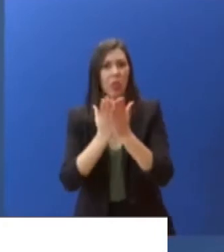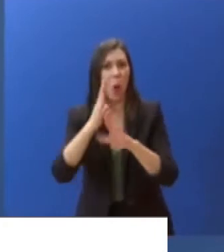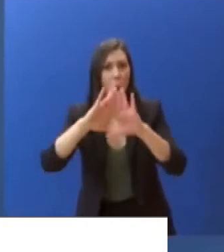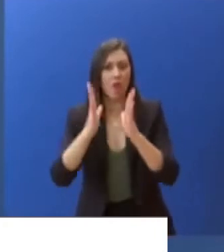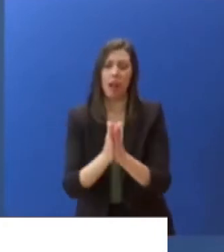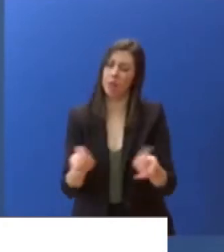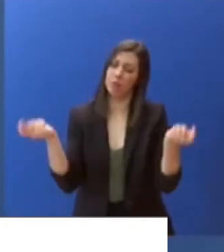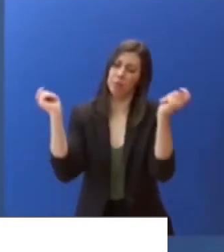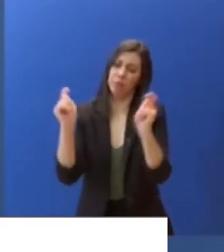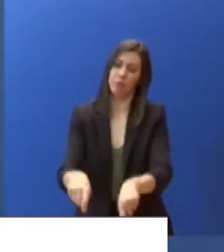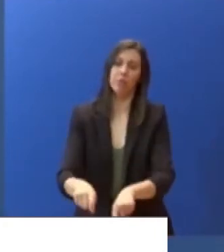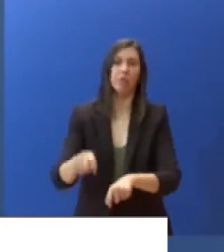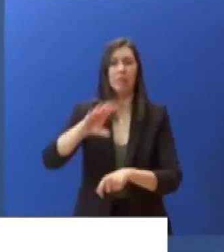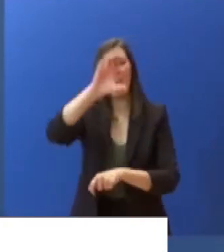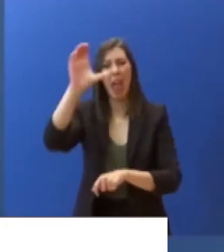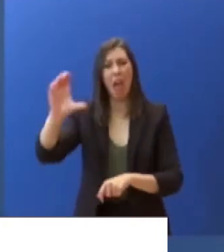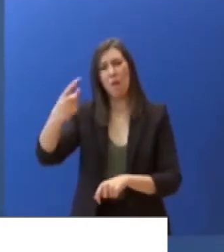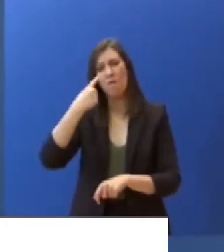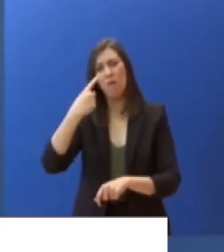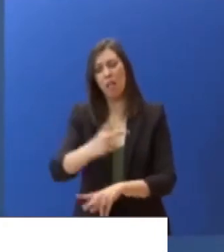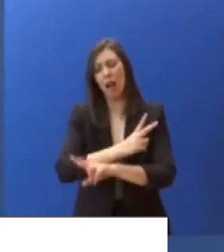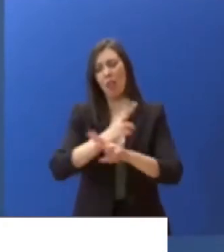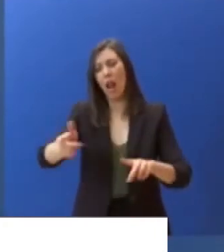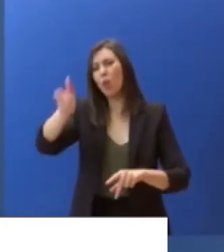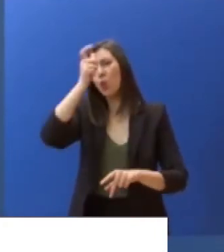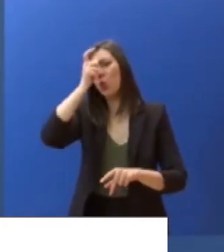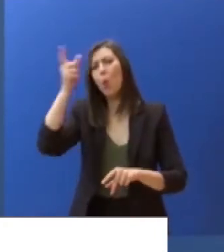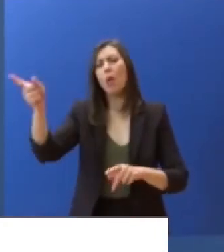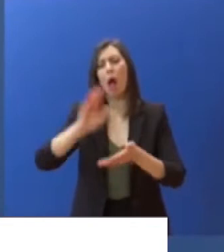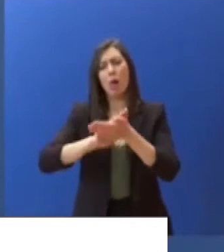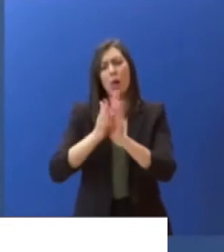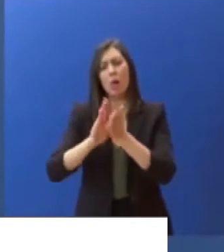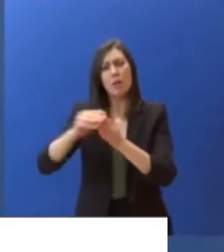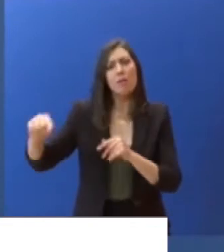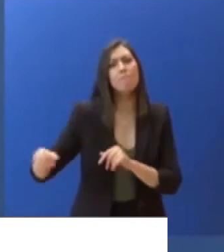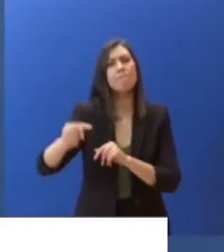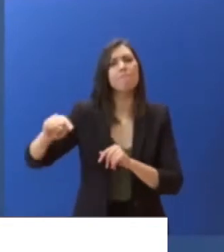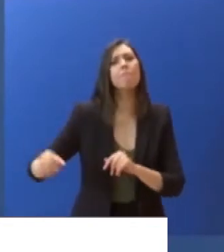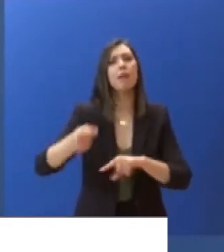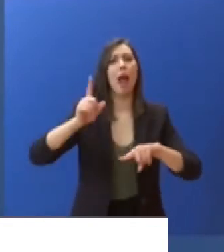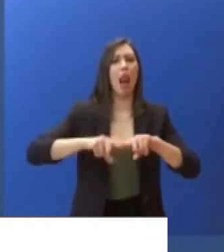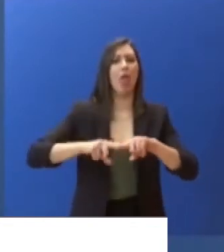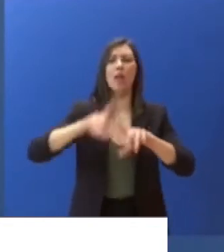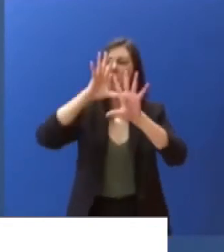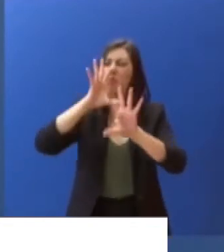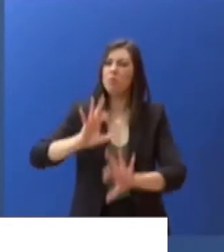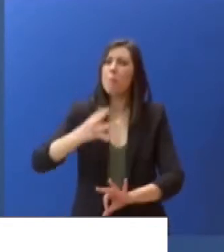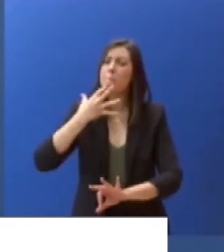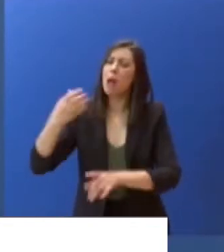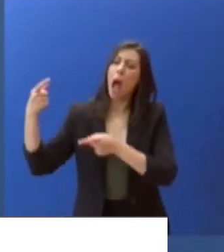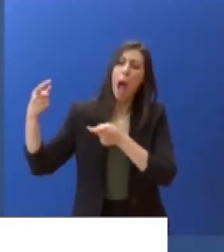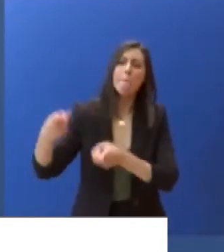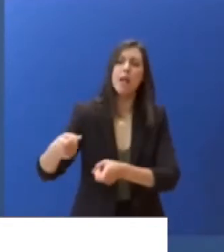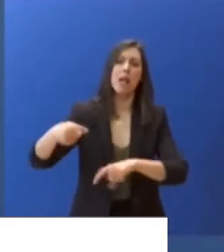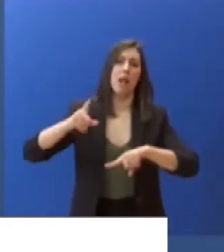οργανωμένη και συντονισμένη από τις τουρκικές αρχές επιχείρηση, μια σύμμετρη απειλή στα ανατολικά σύνορα της Ελλάδας, που είναι και εξωτερικά